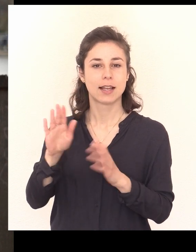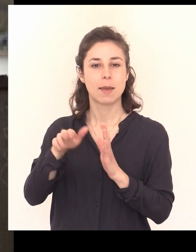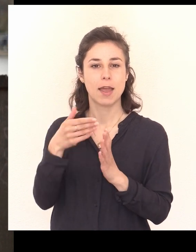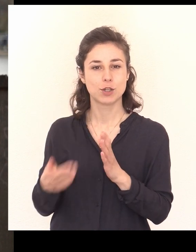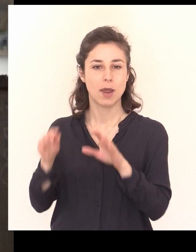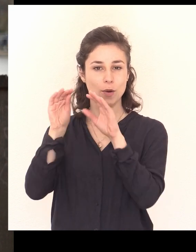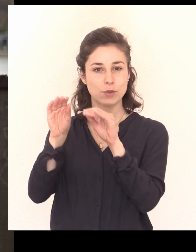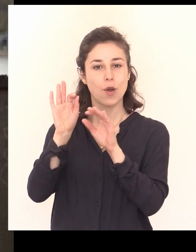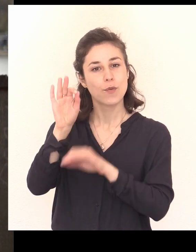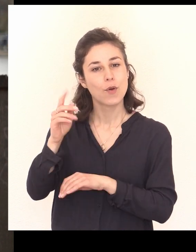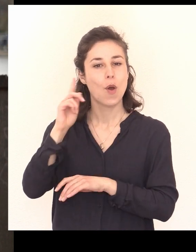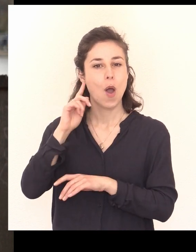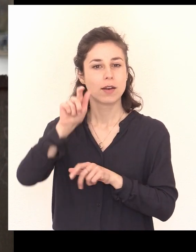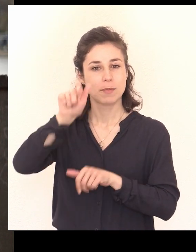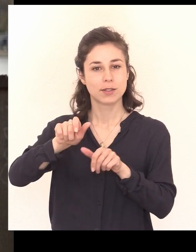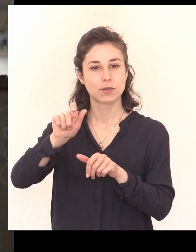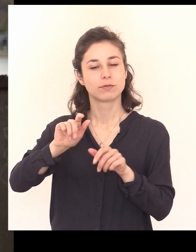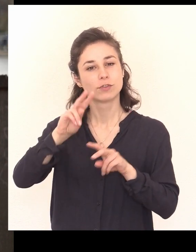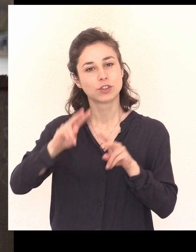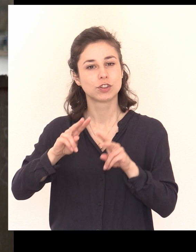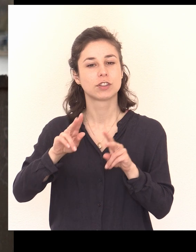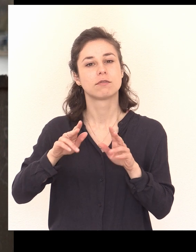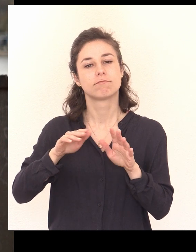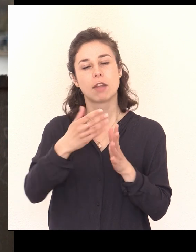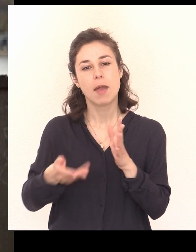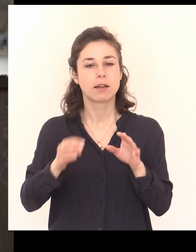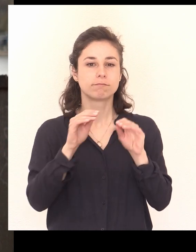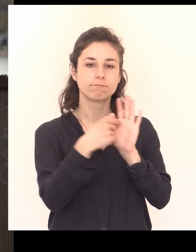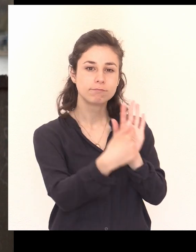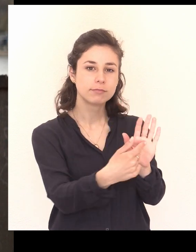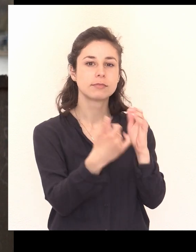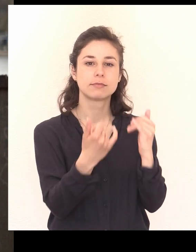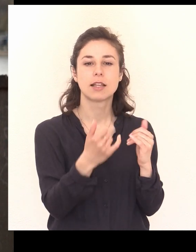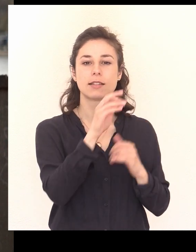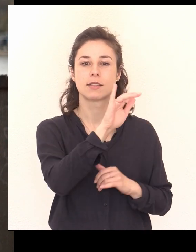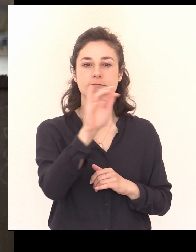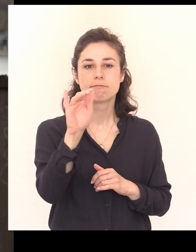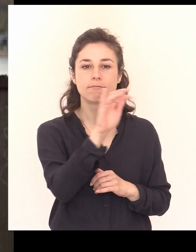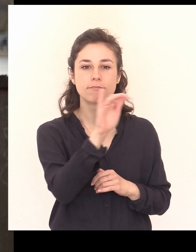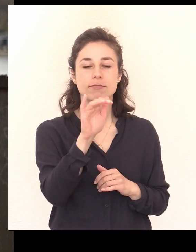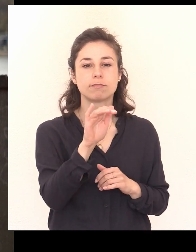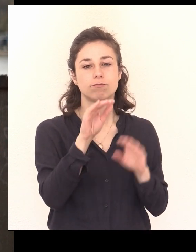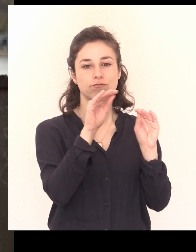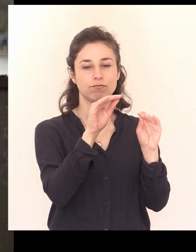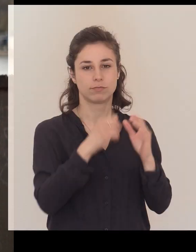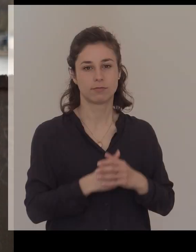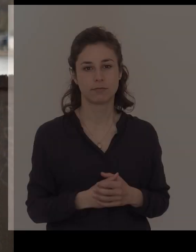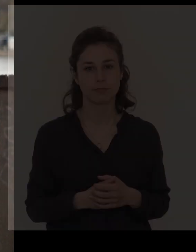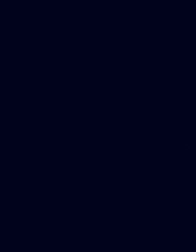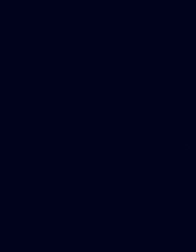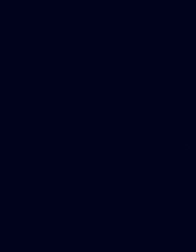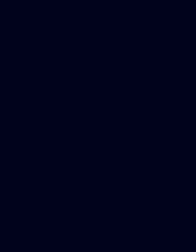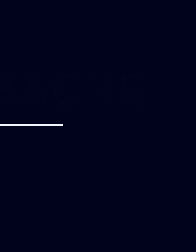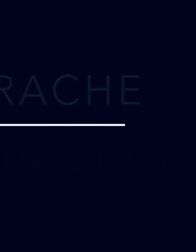ihrem Gebärdensprachkurs für Hörende verschiedene Gebärden. Diesmal bringt sie uns die Buchstaben des Alphabets in Gebärdensprache